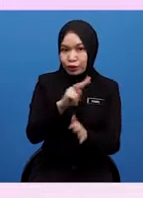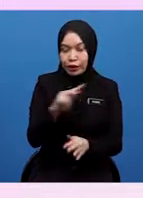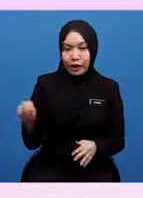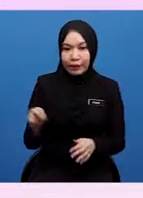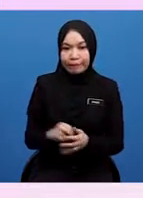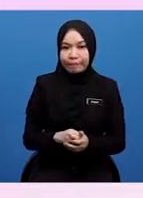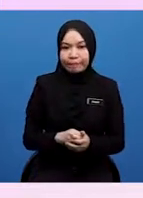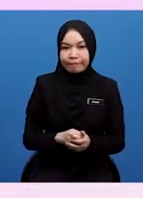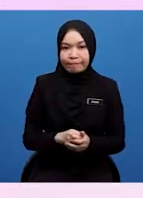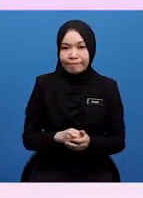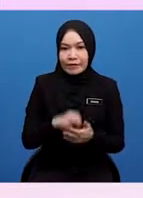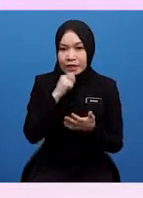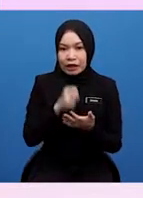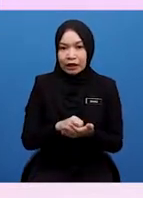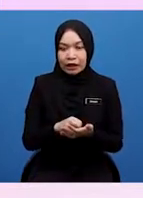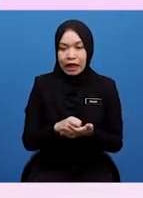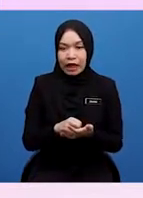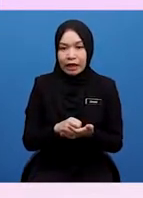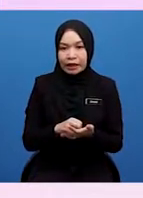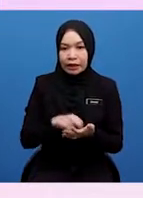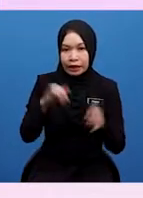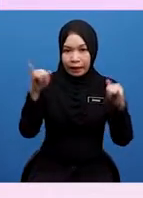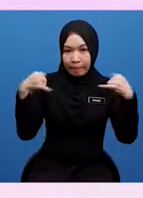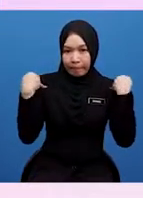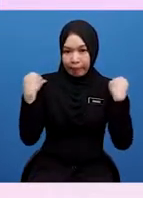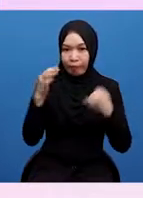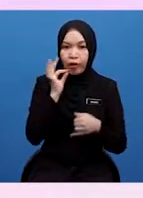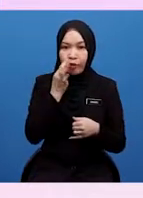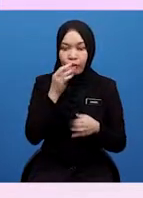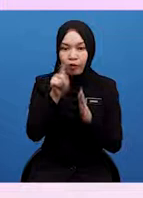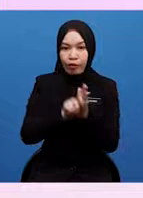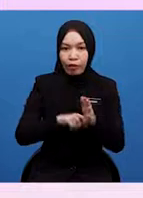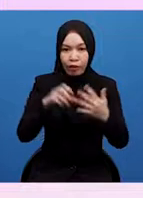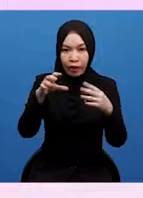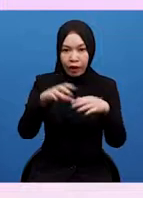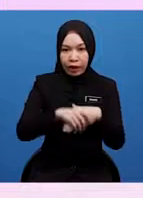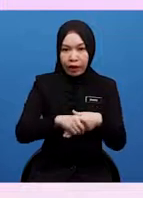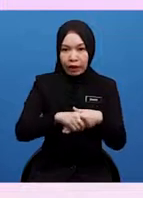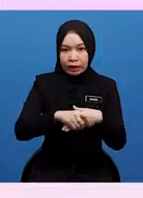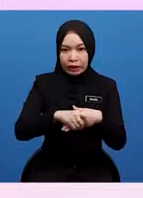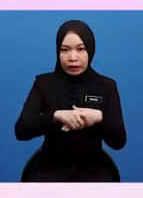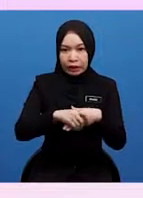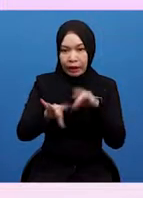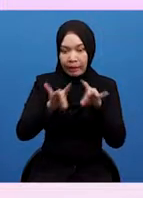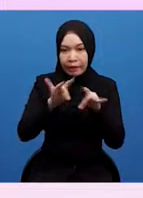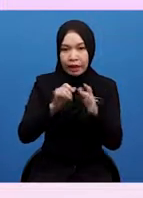buah-buahan tropika terpilih pada tahun 2011 hingga tahun 2014 di